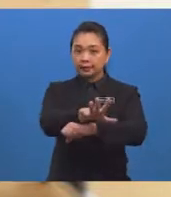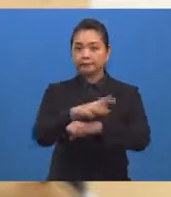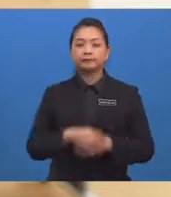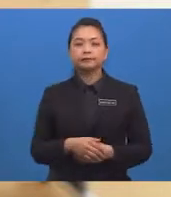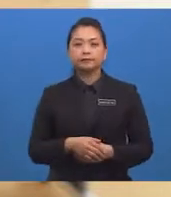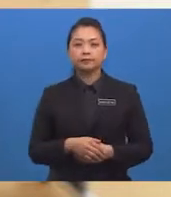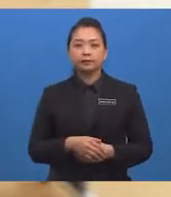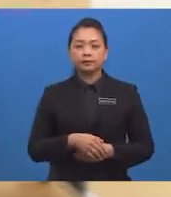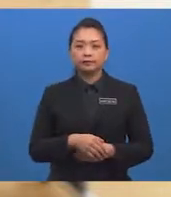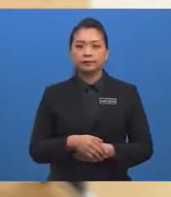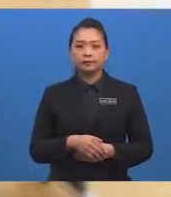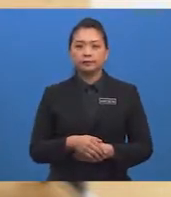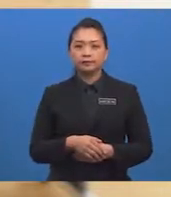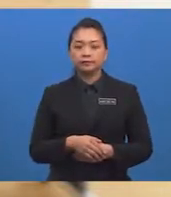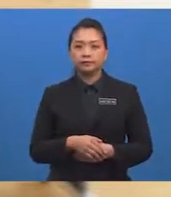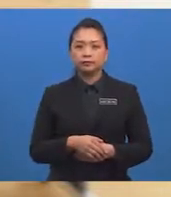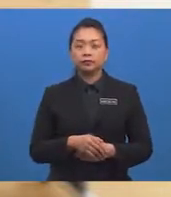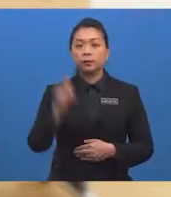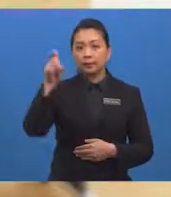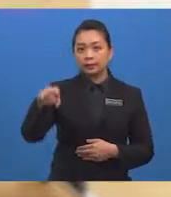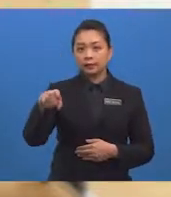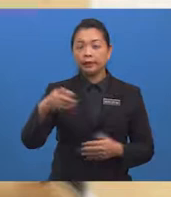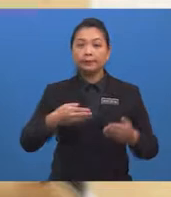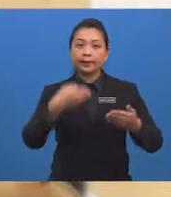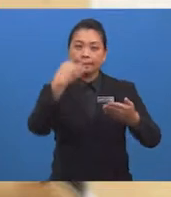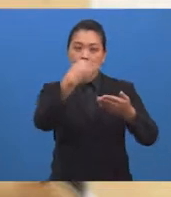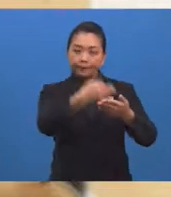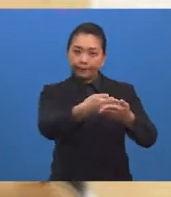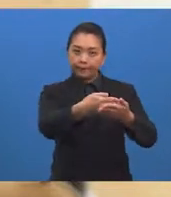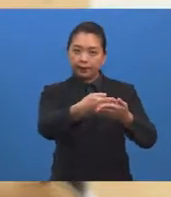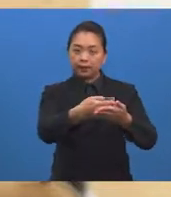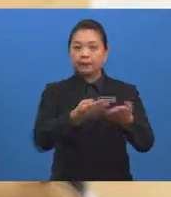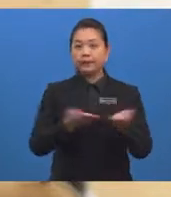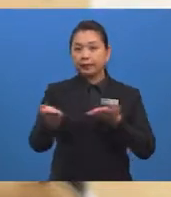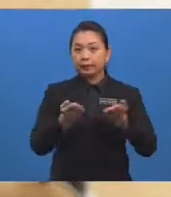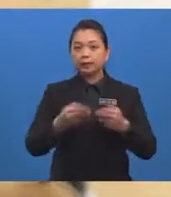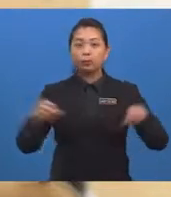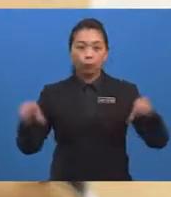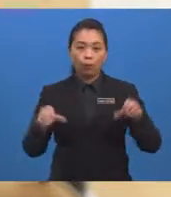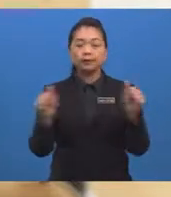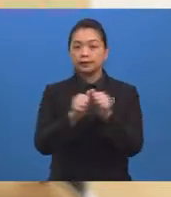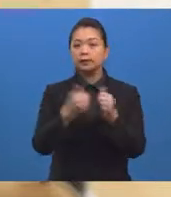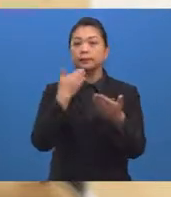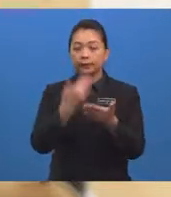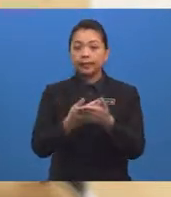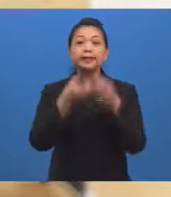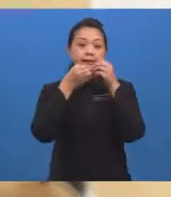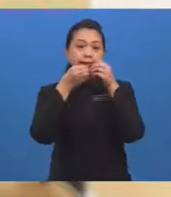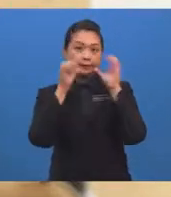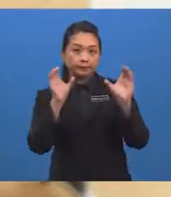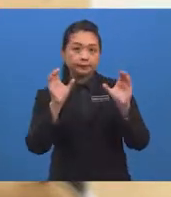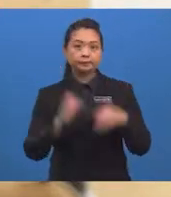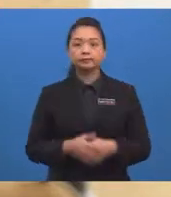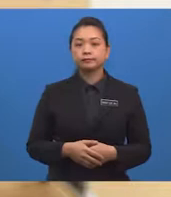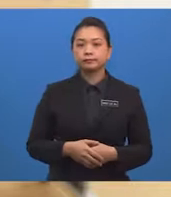ini akan memastikan penyampaian perkhidmatan dilaksanakan secara efektif, iaitu cekap, dan